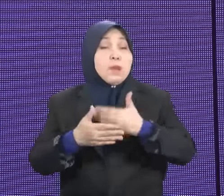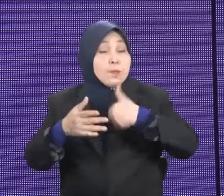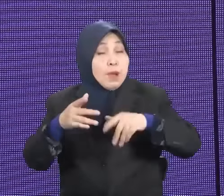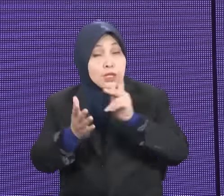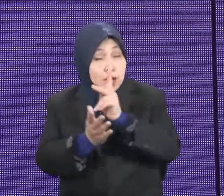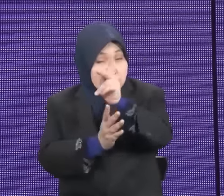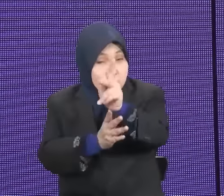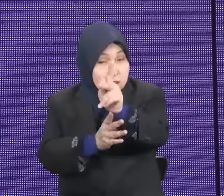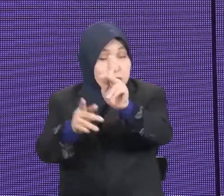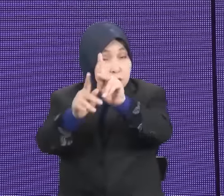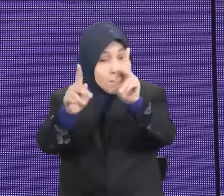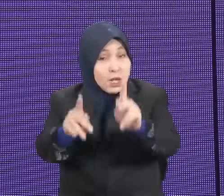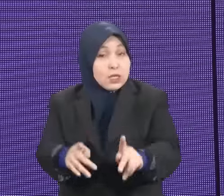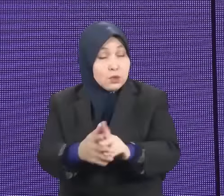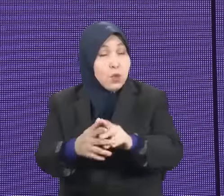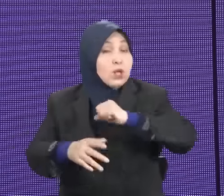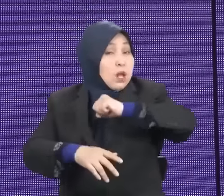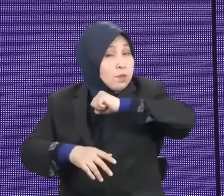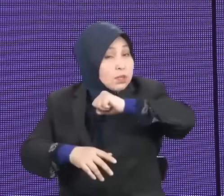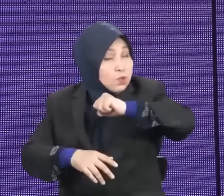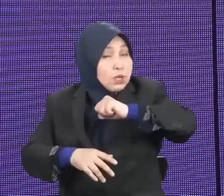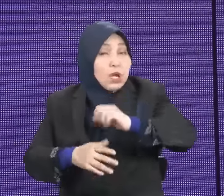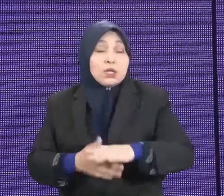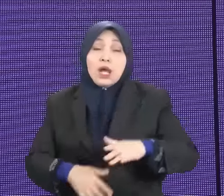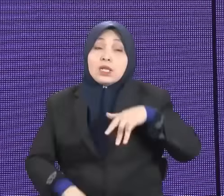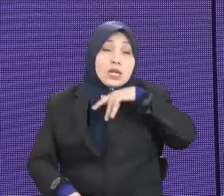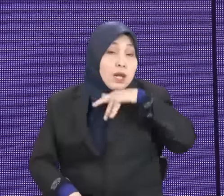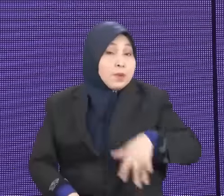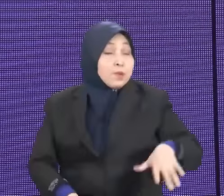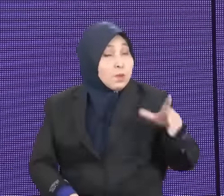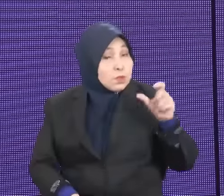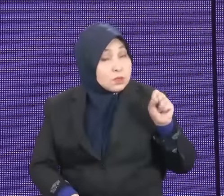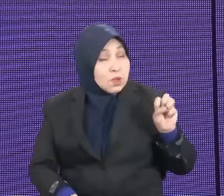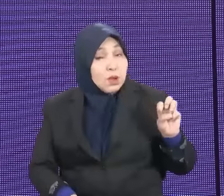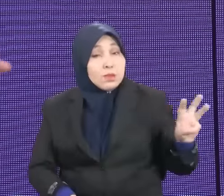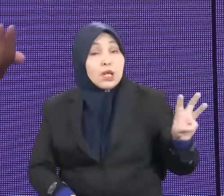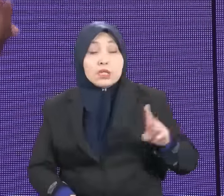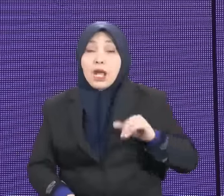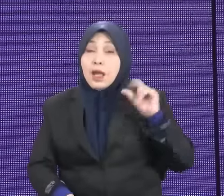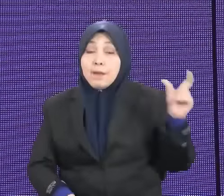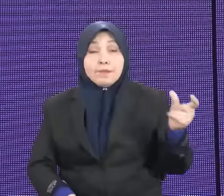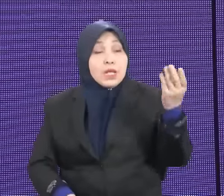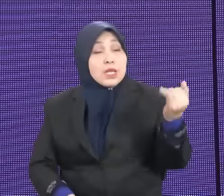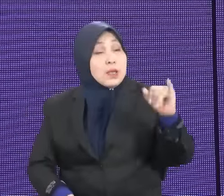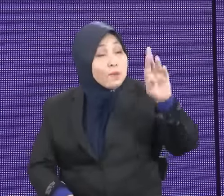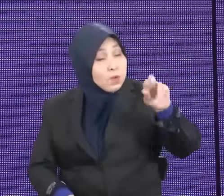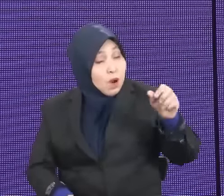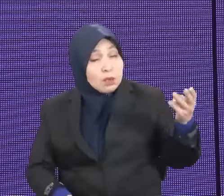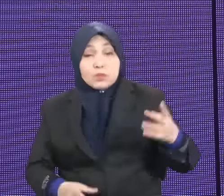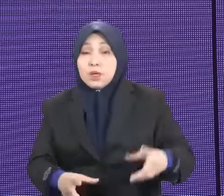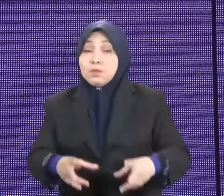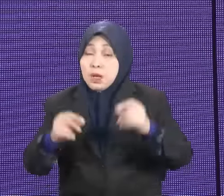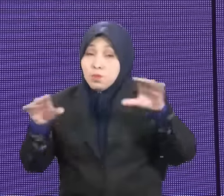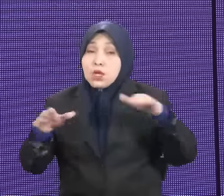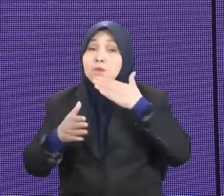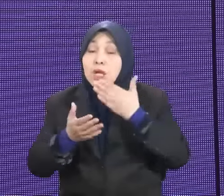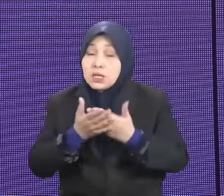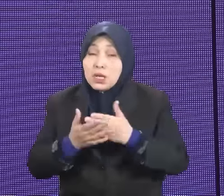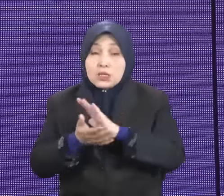itu adalah perjuangan perjuangan Nabi fastabiqul Khairat Nabi Ibrahim bersegera berbuat kebaikan maka